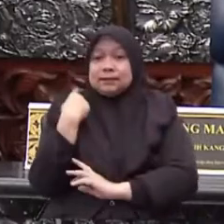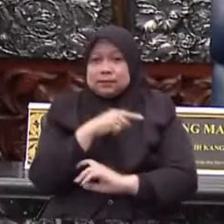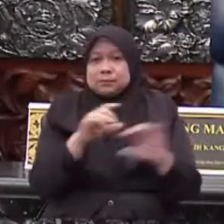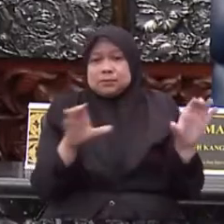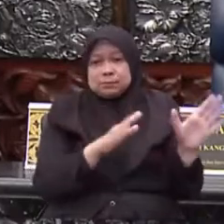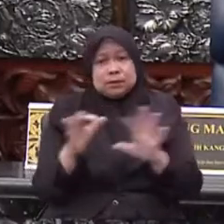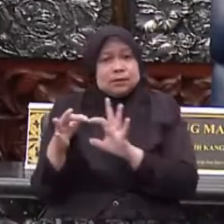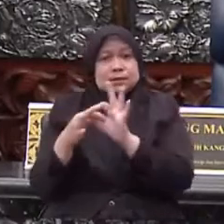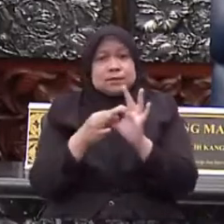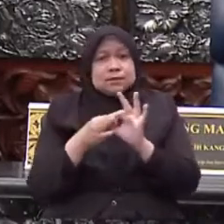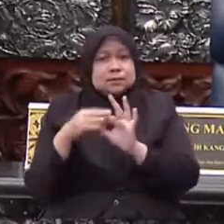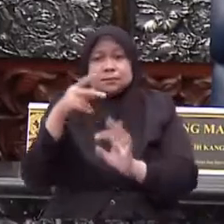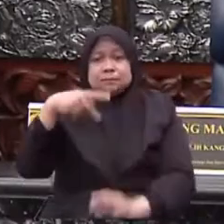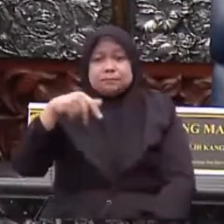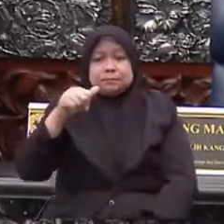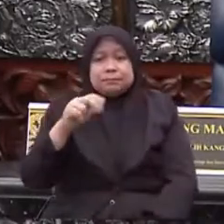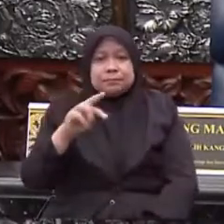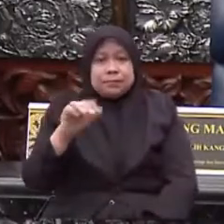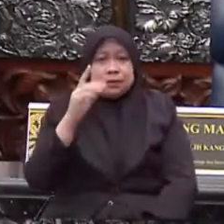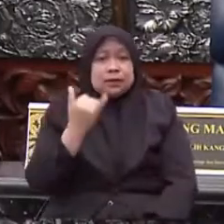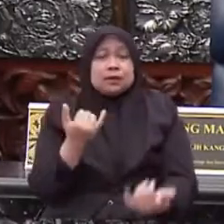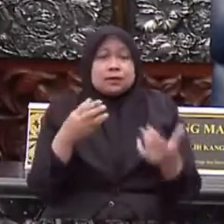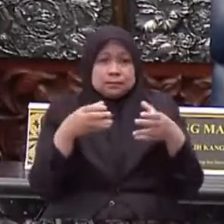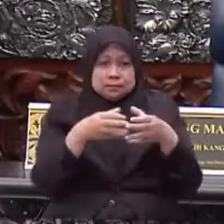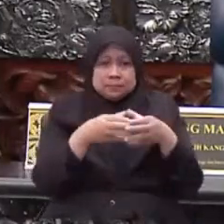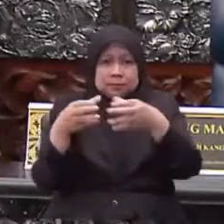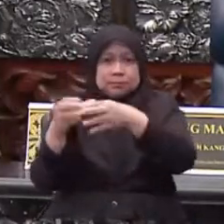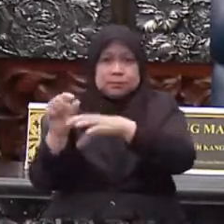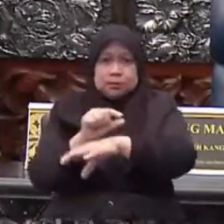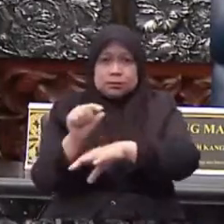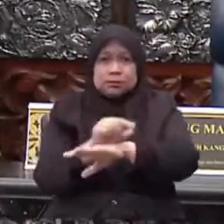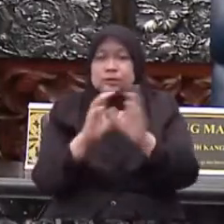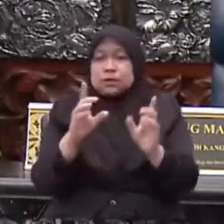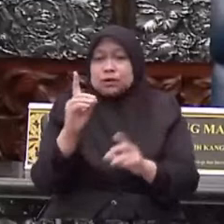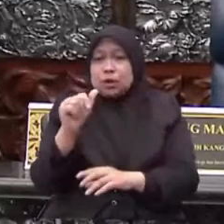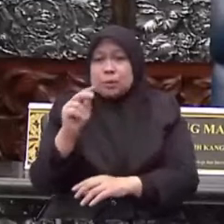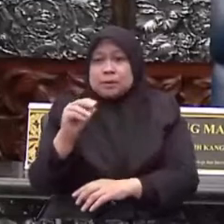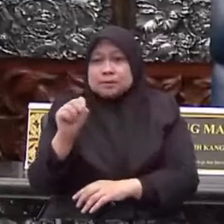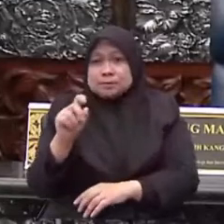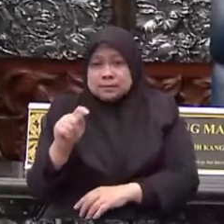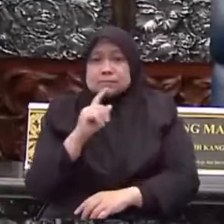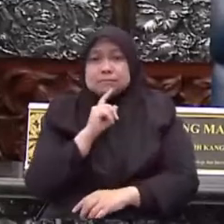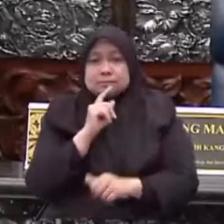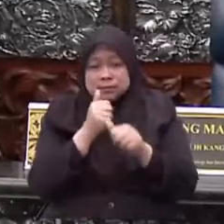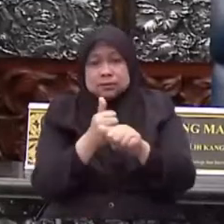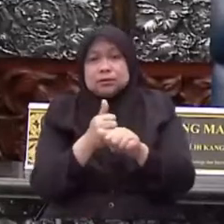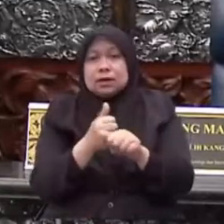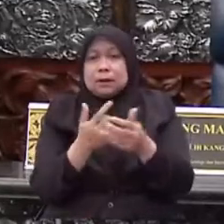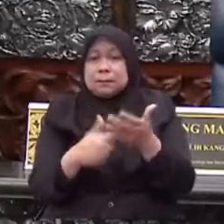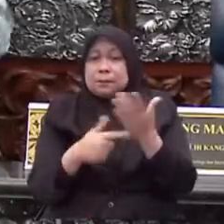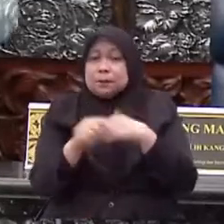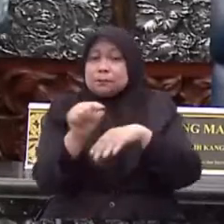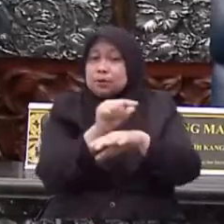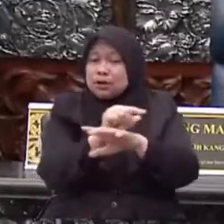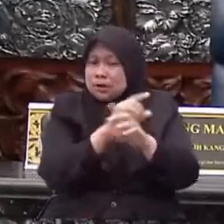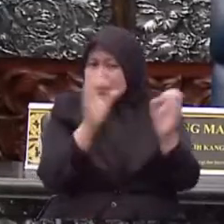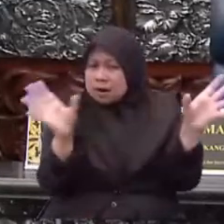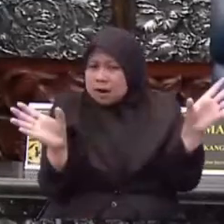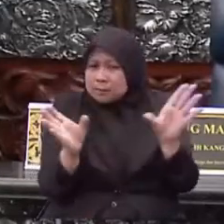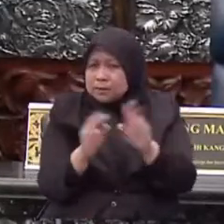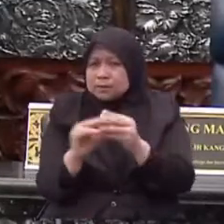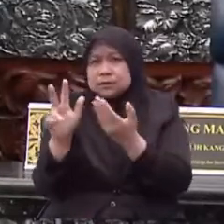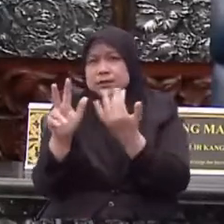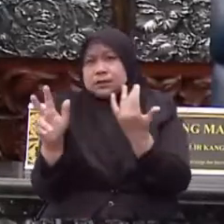perlu ada sistem padu sekarang kita hanya mengkategorikan pengguna-peng mengikut consumption penggunaan